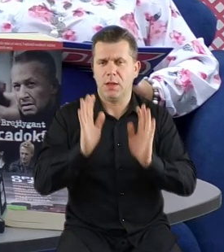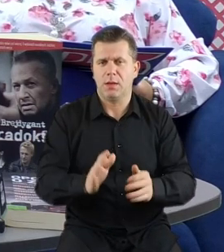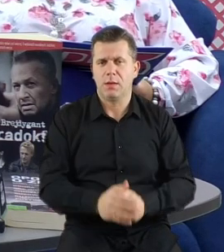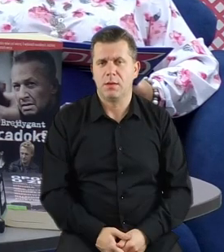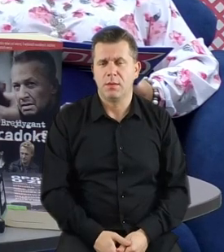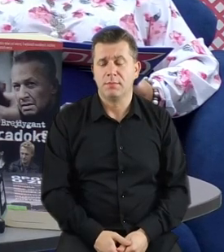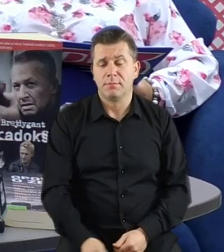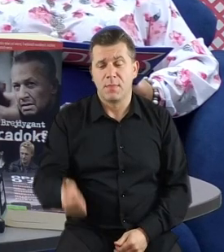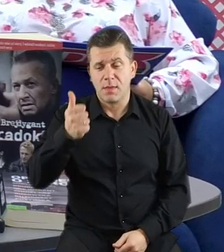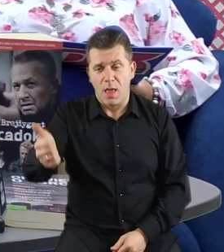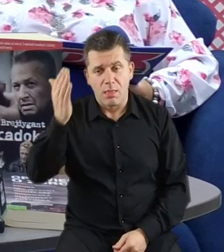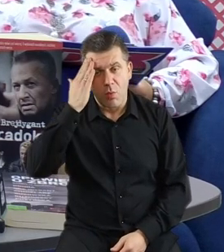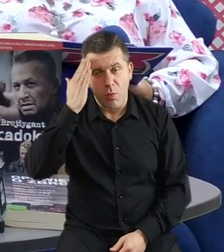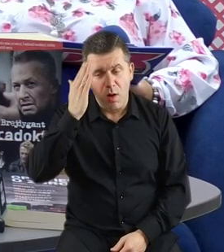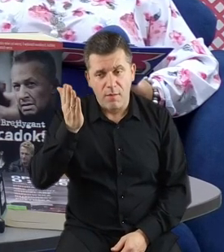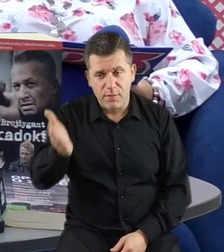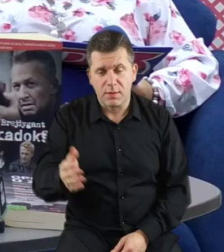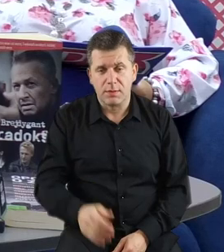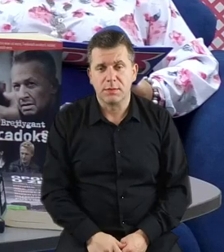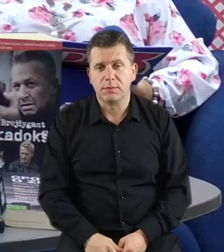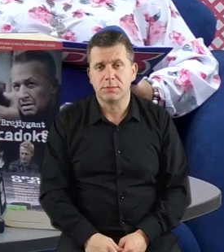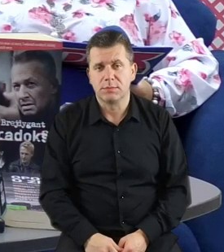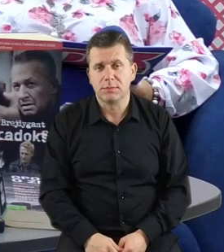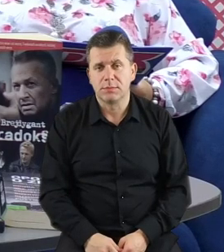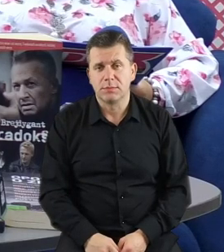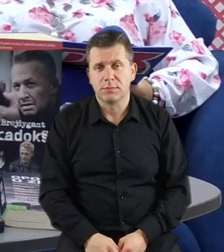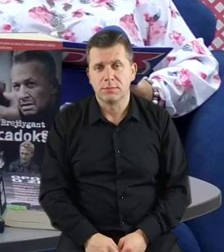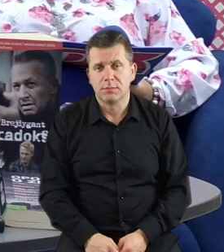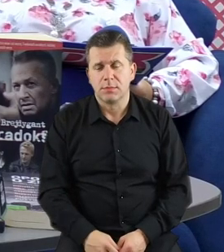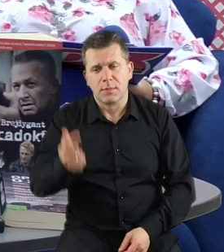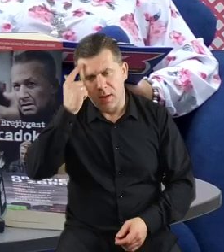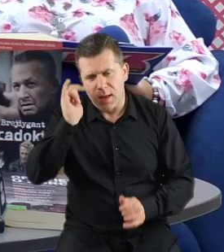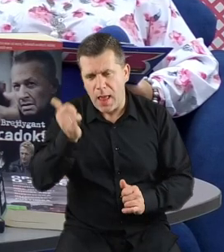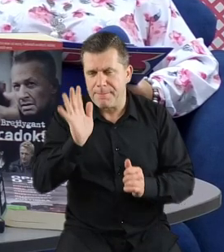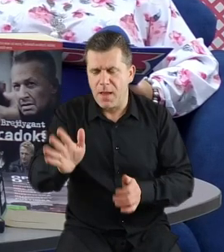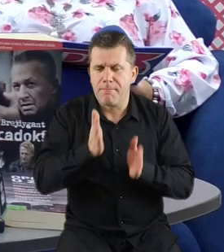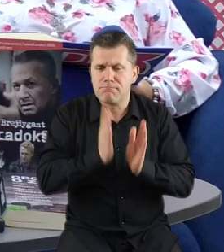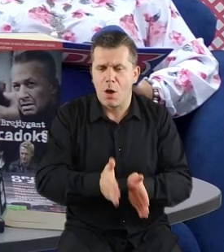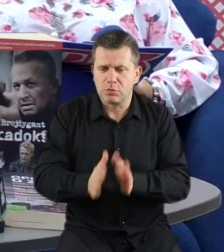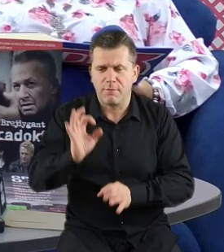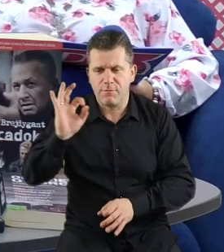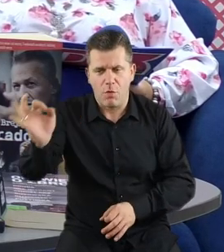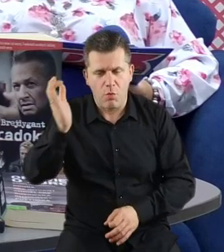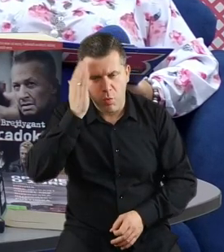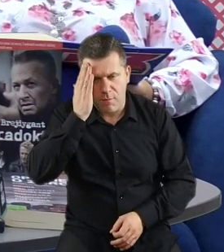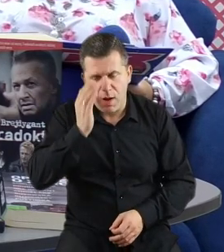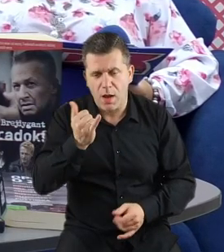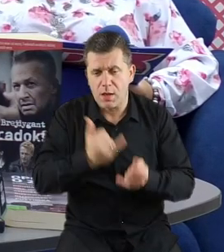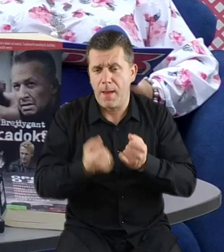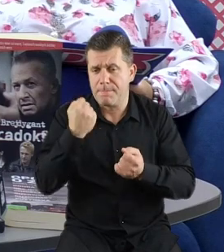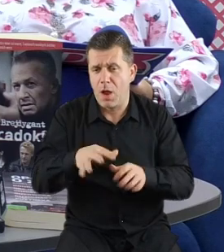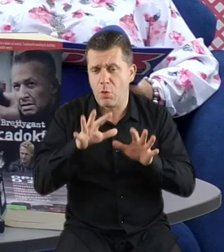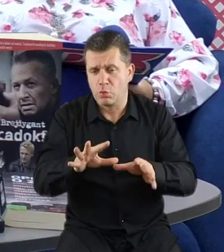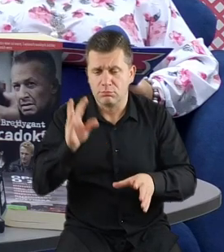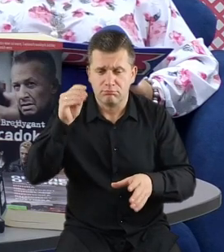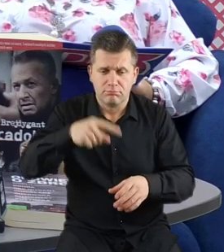z jednej głowy ona jest spójna siłą rzeczy pewnego porządku głowy jednego człowieka. W momencie, kiedy wchodzi bardzo dużo,